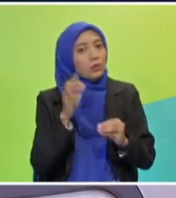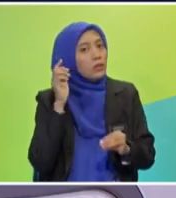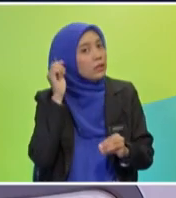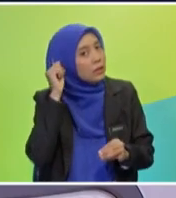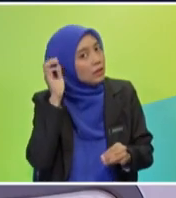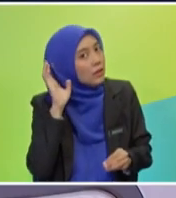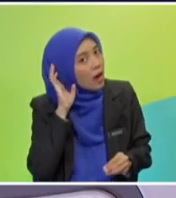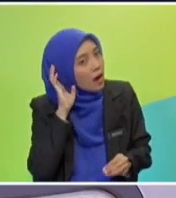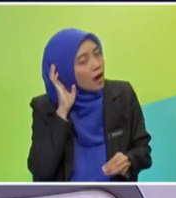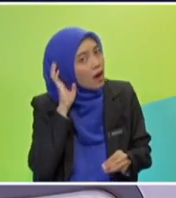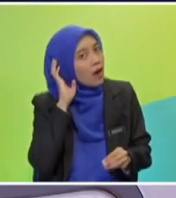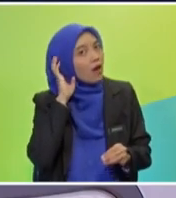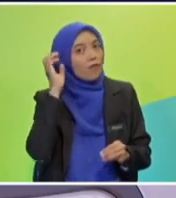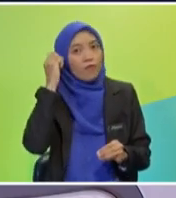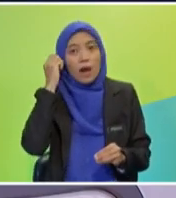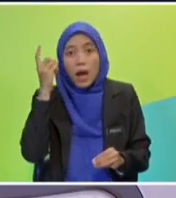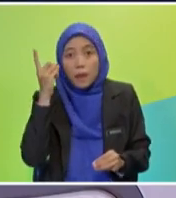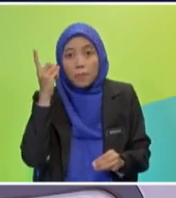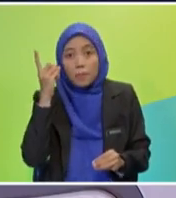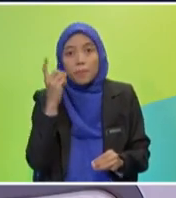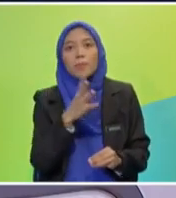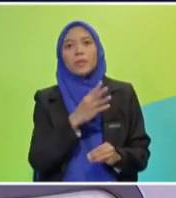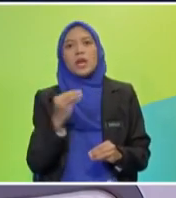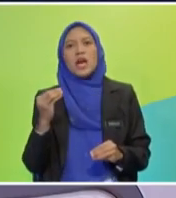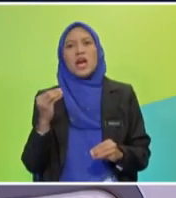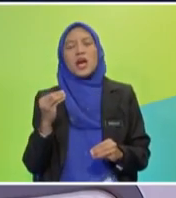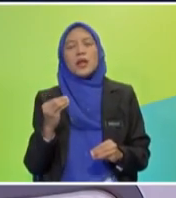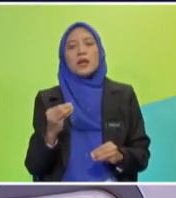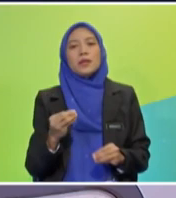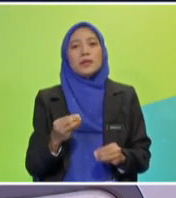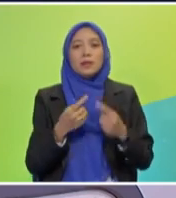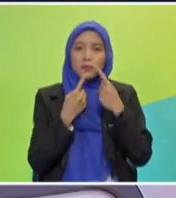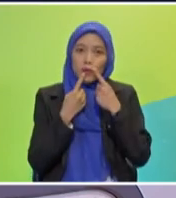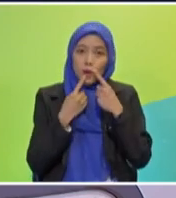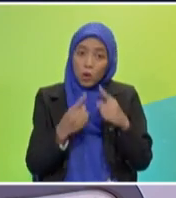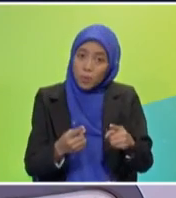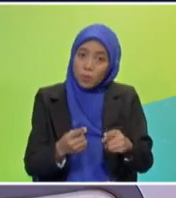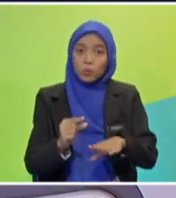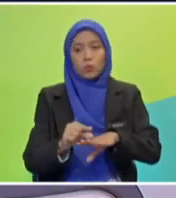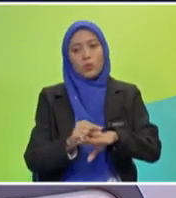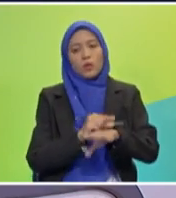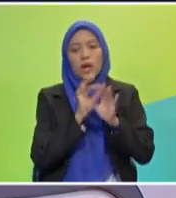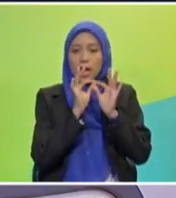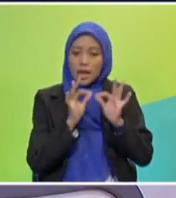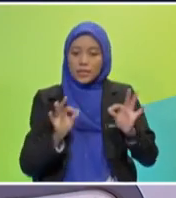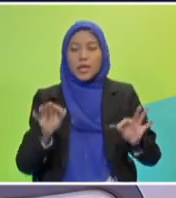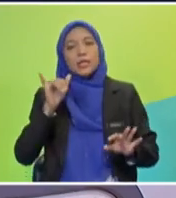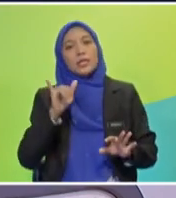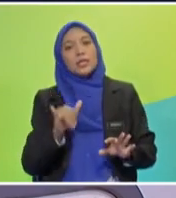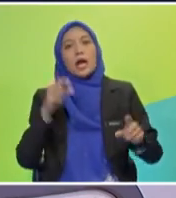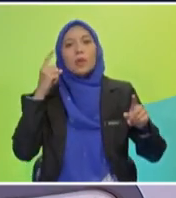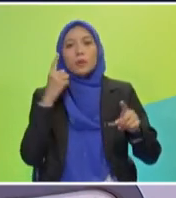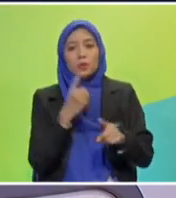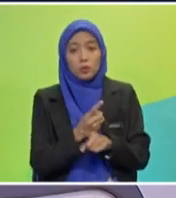dan faham. Kemudian baru berikan respons menggunakan ayat yang sesuai, mengikut